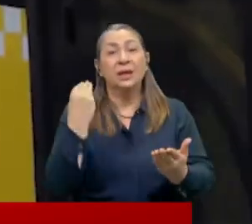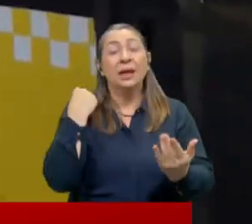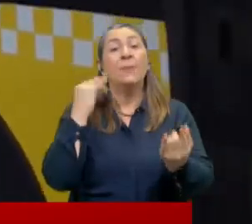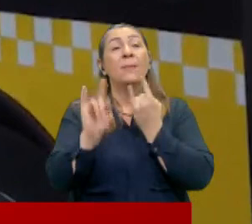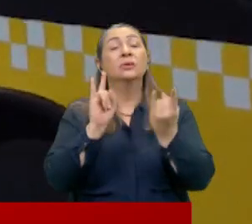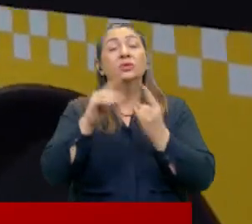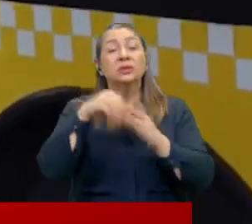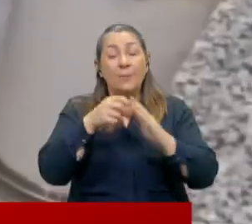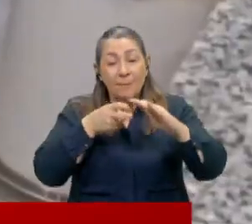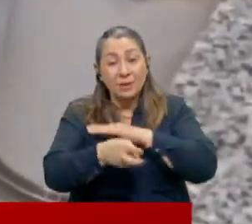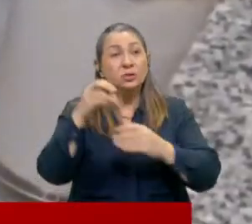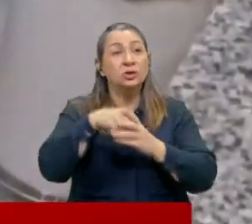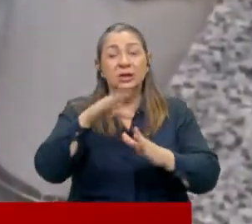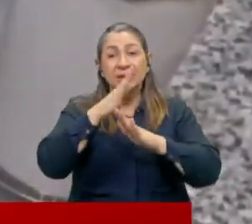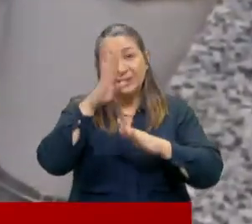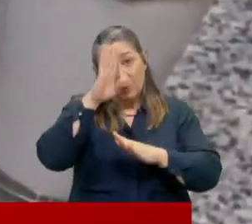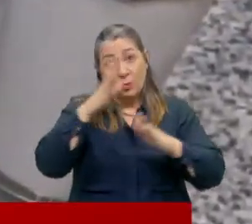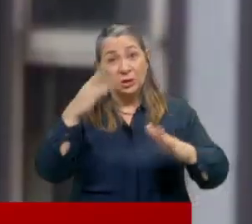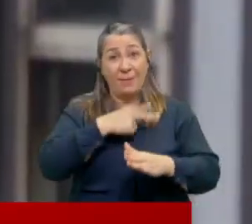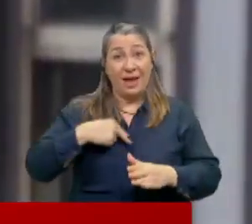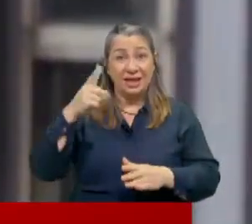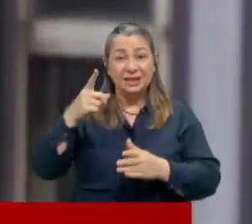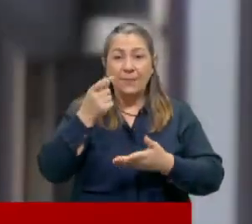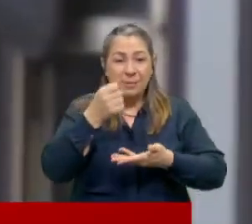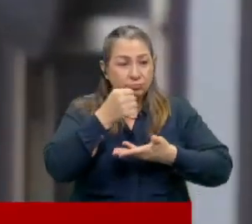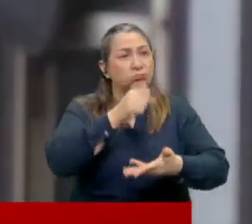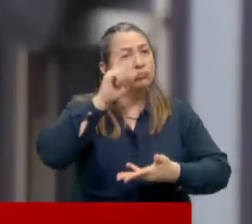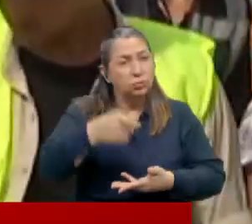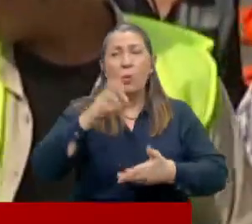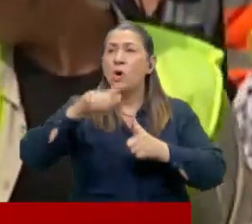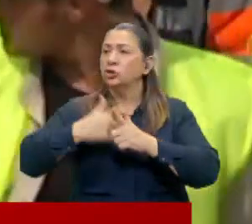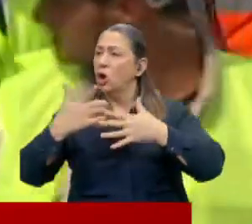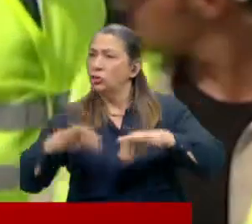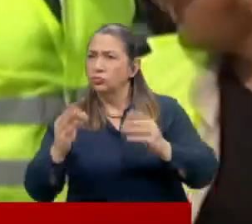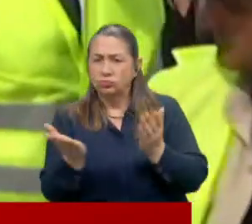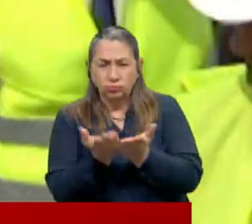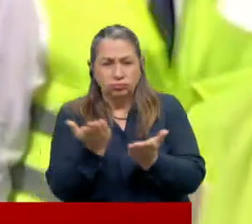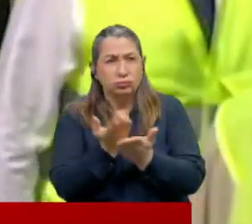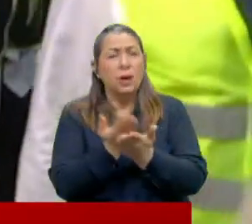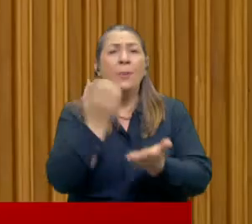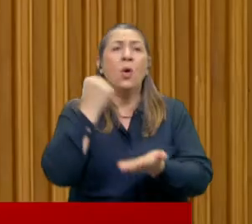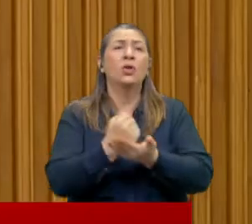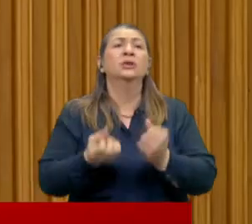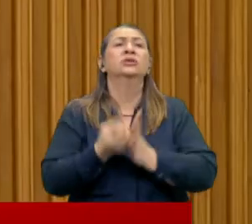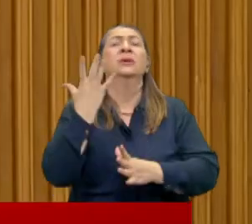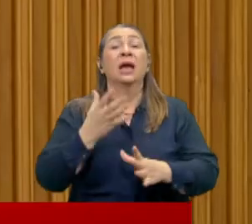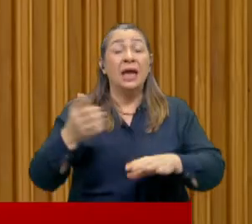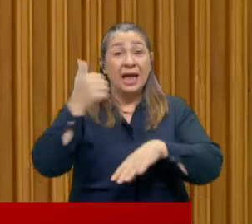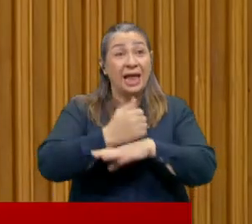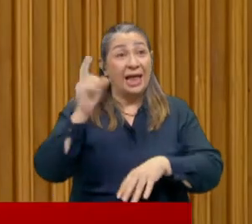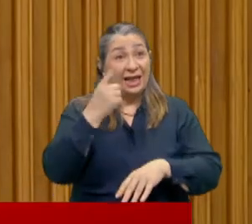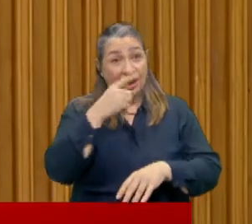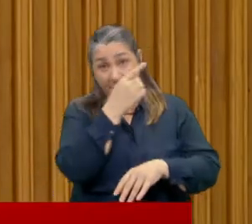metrobüsler içinde metro hattı içinde İstanbul Büyükşehir Belediyesi finansman buldu, projeleri hazırladı. Ancak onay çıkmadı. İktidar